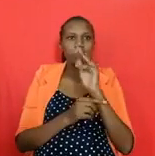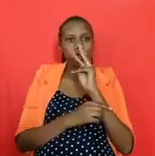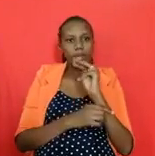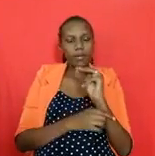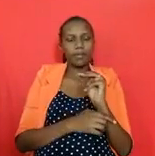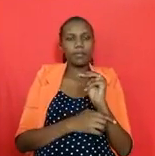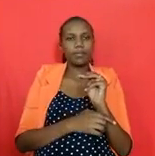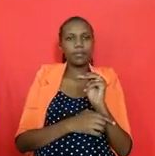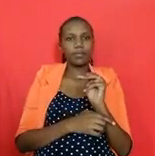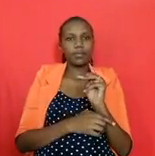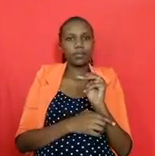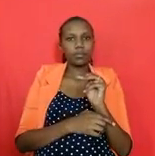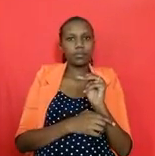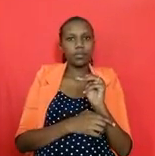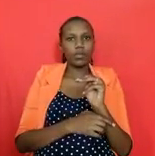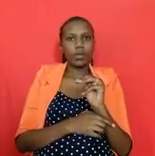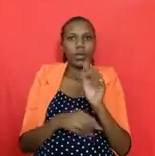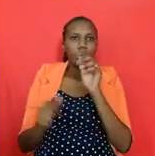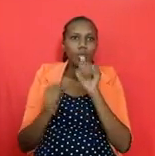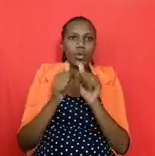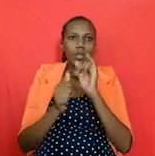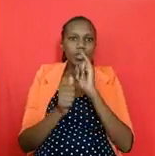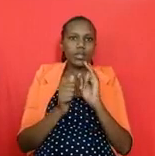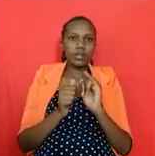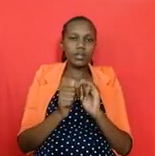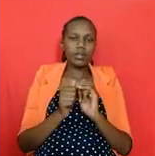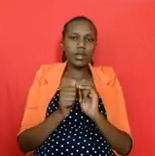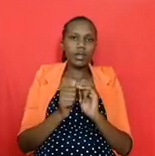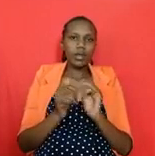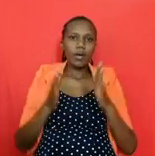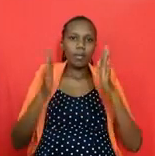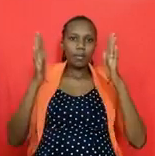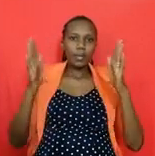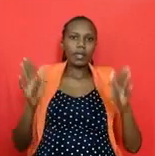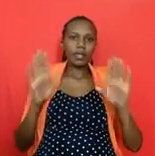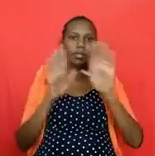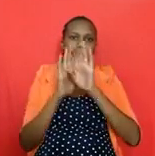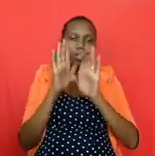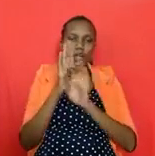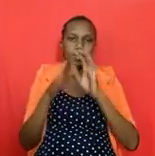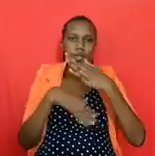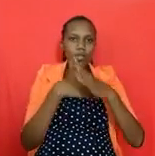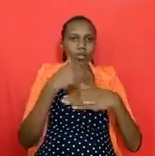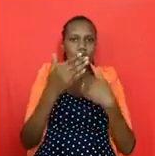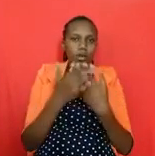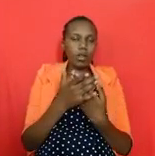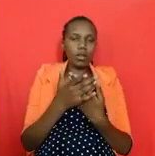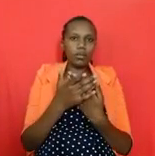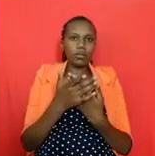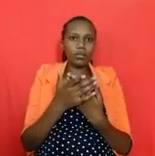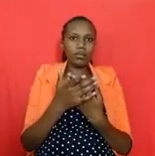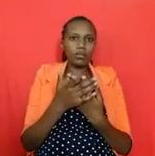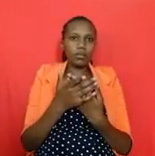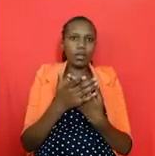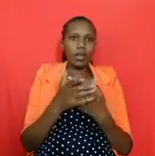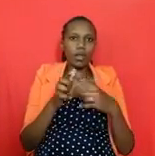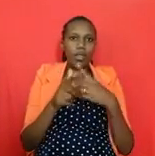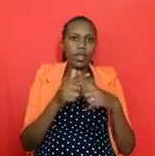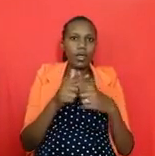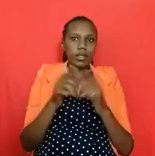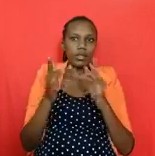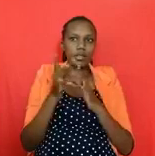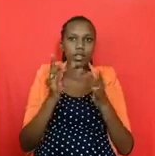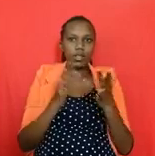atĩrĩ nĩ rĩathani rĩrĩkũ rĩ mbere ya marĩa mangĩ mothe nake